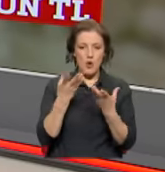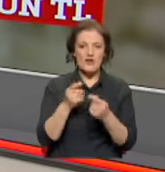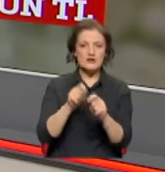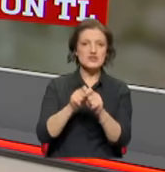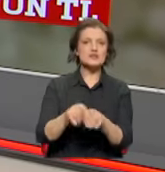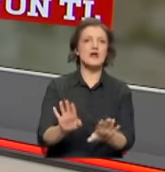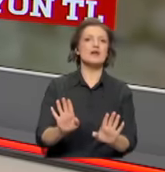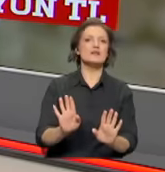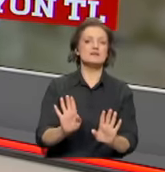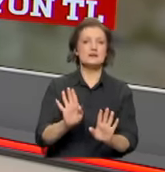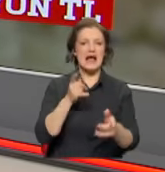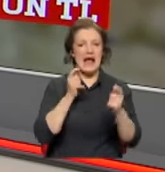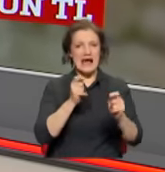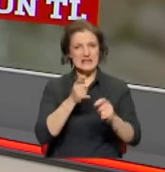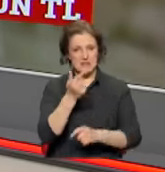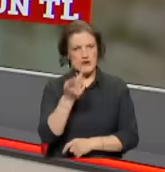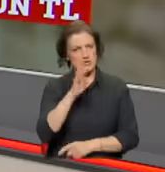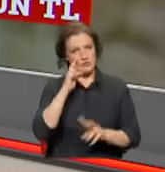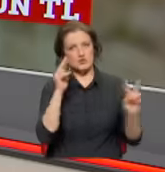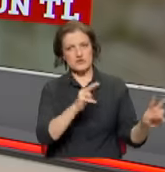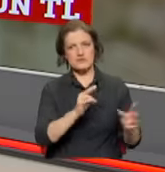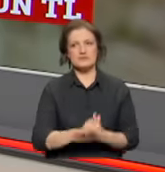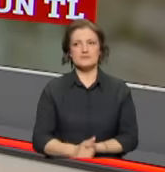değil. Ama eğitimin halini birazdan göreceksiniz.